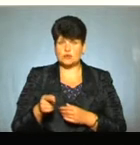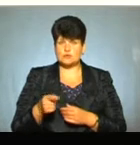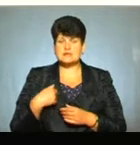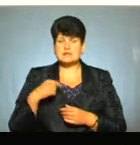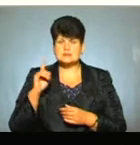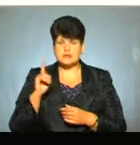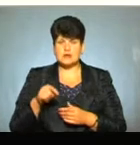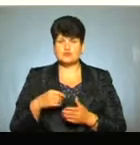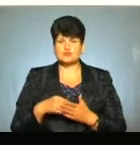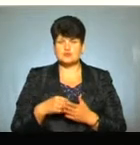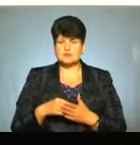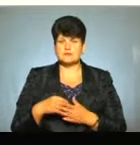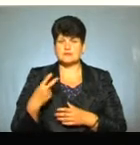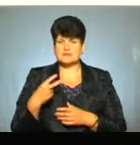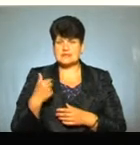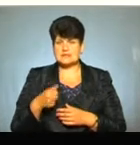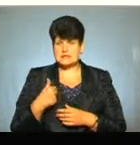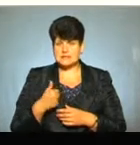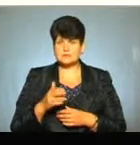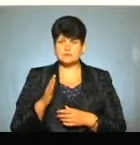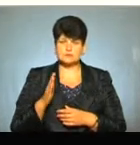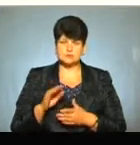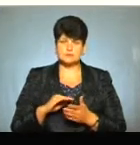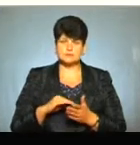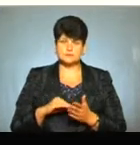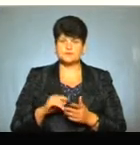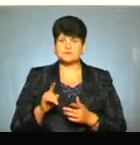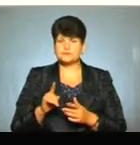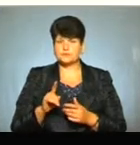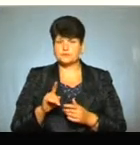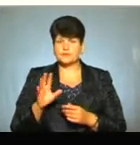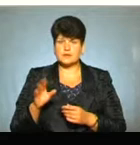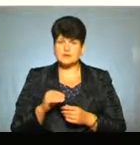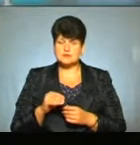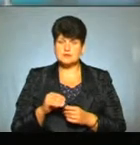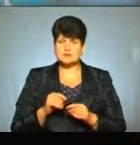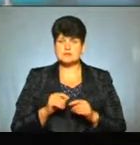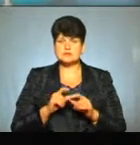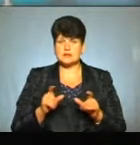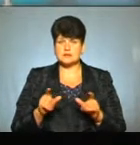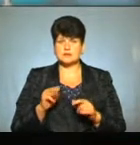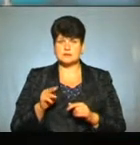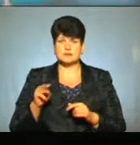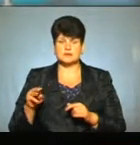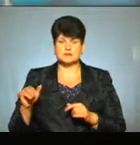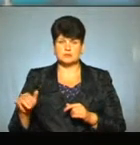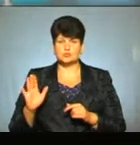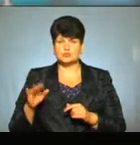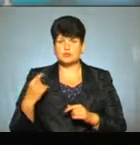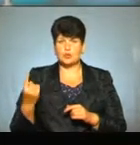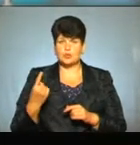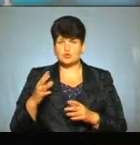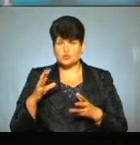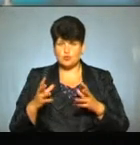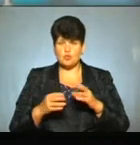бюджеті на 2020 рік буде прописано, що усі заклади професійної освіти будуть на